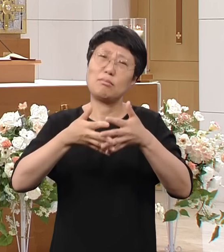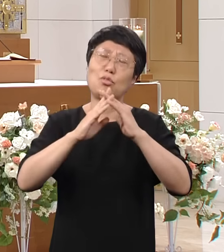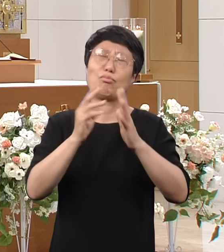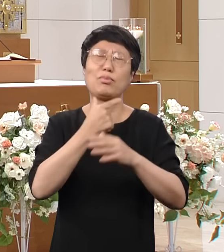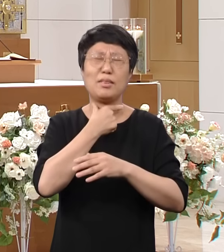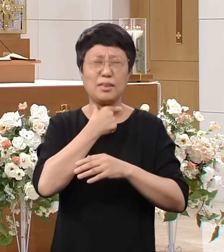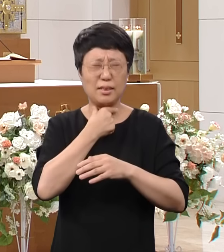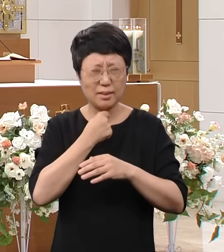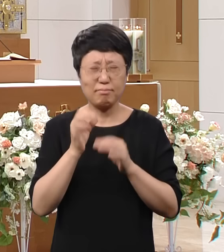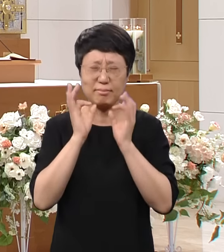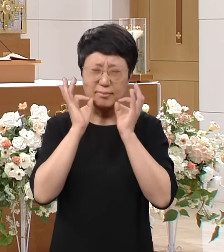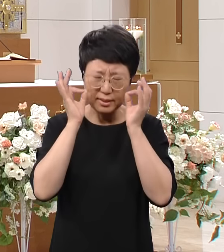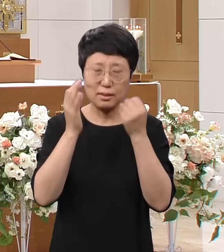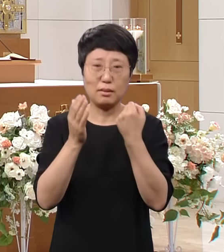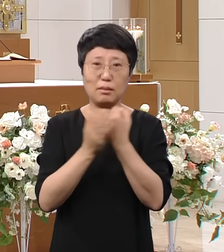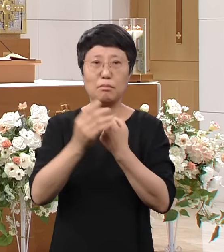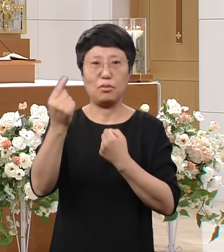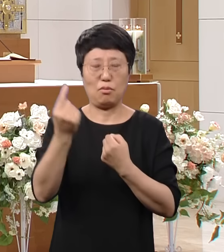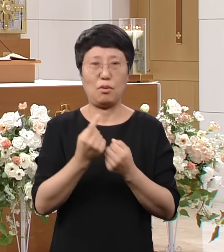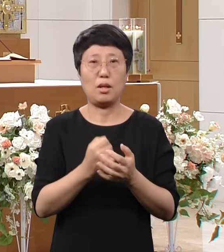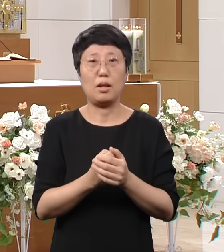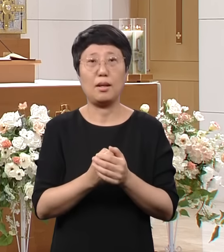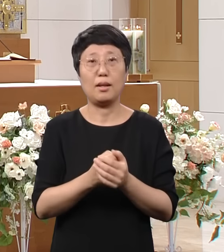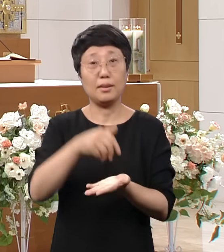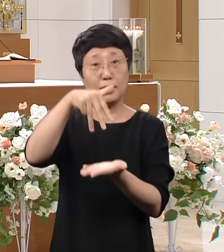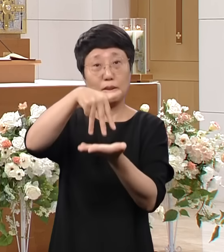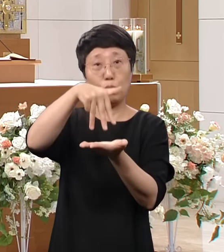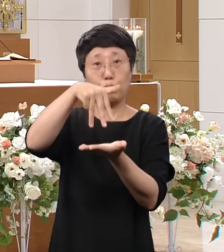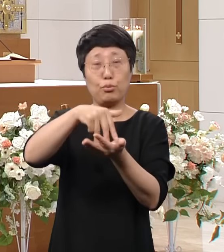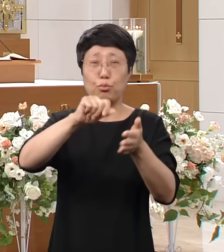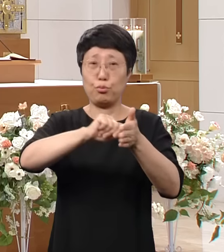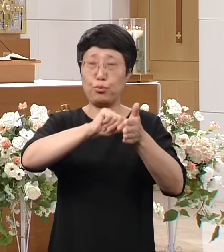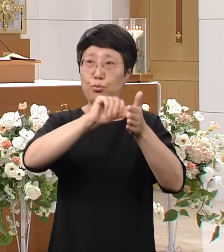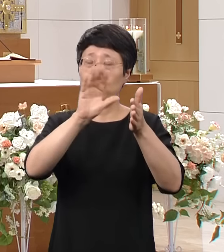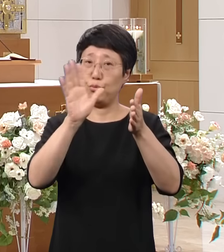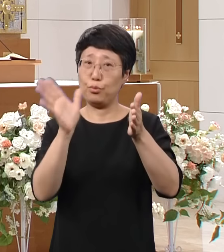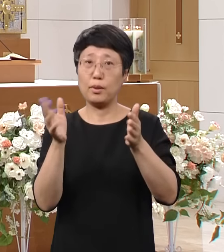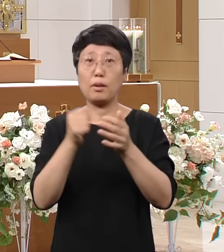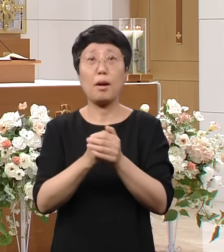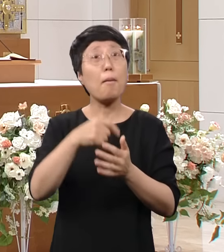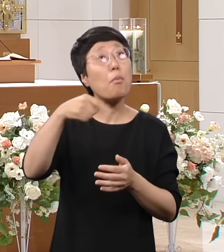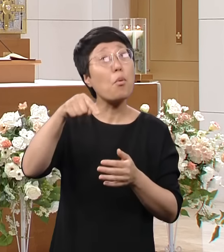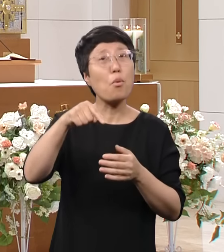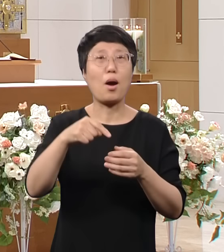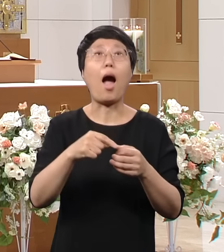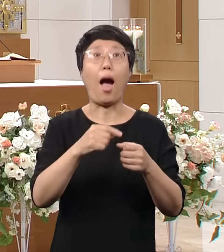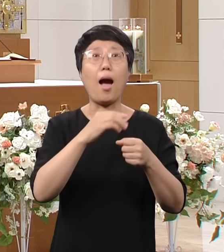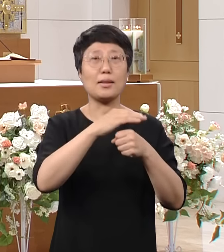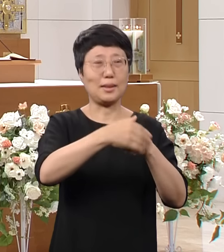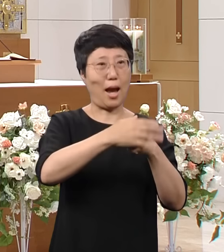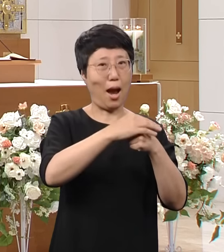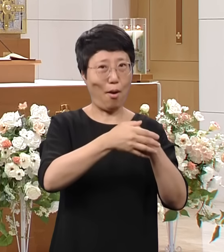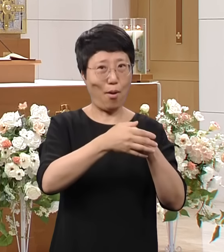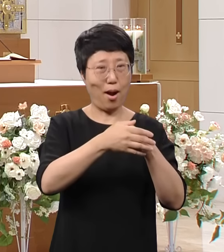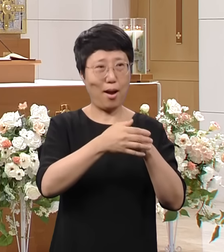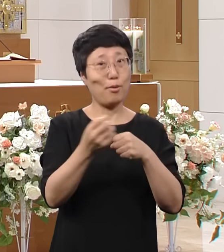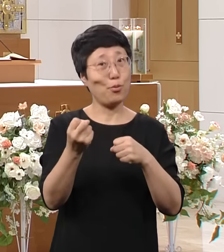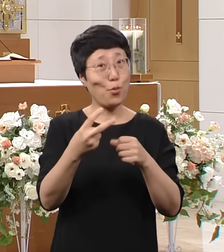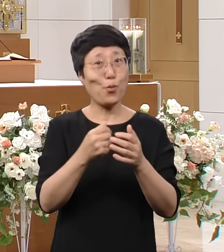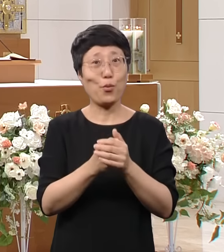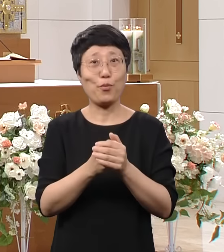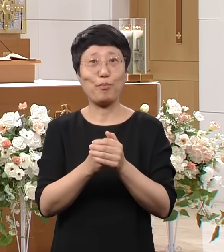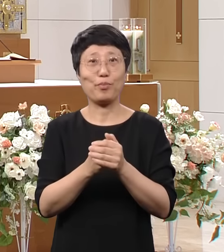싶어요 우리 성당은 청소하면 뭐가 유명해요 사과가 유명해요 또 하나